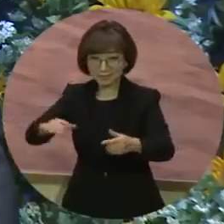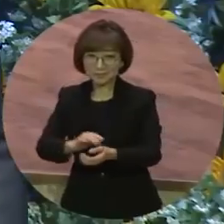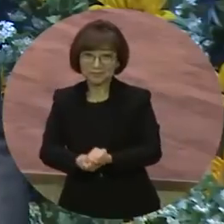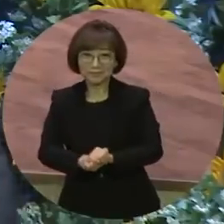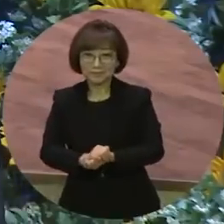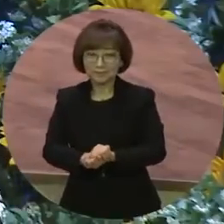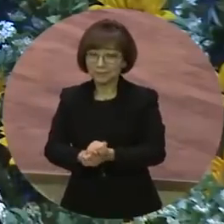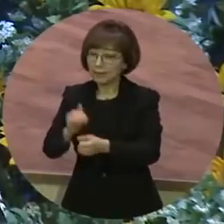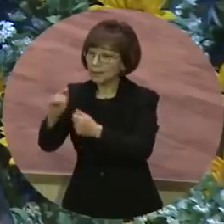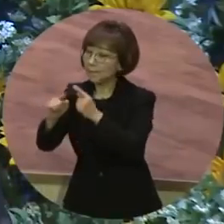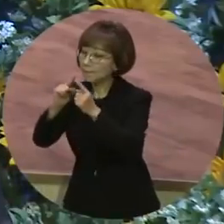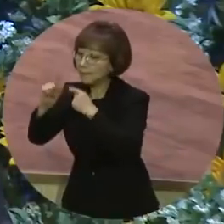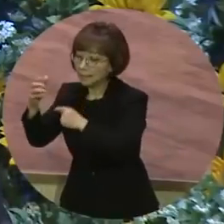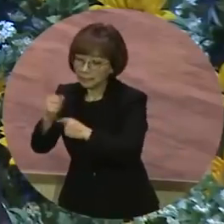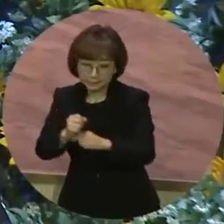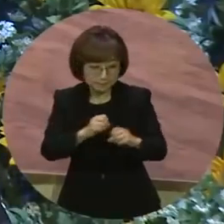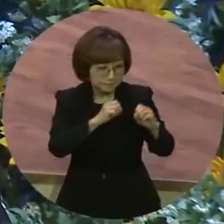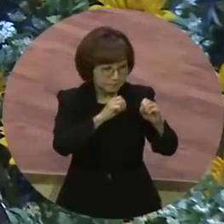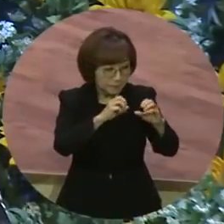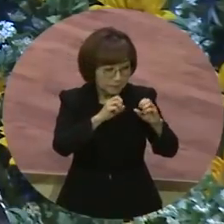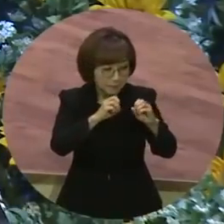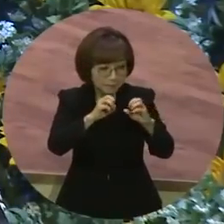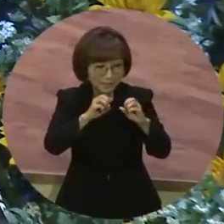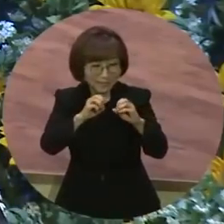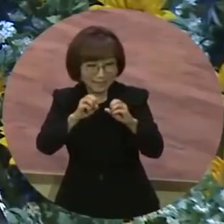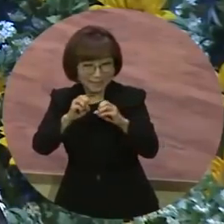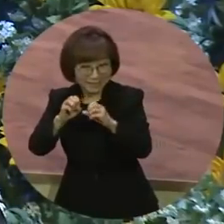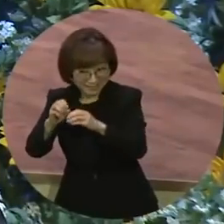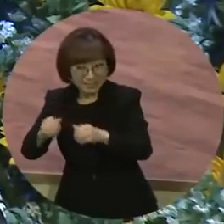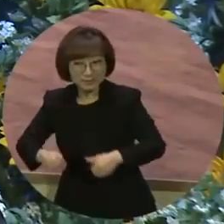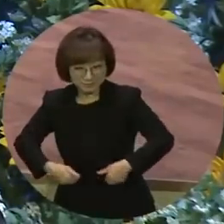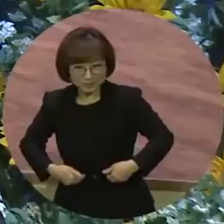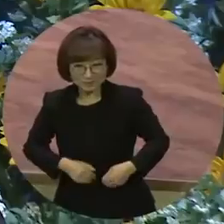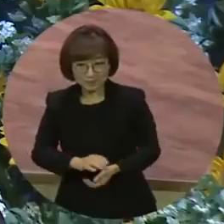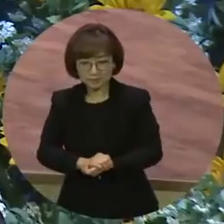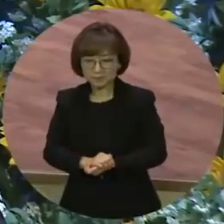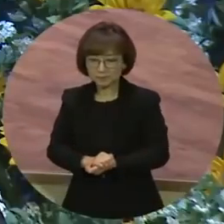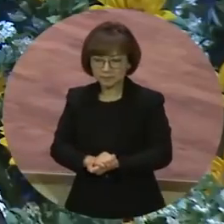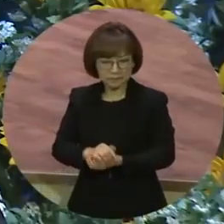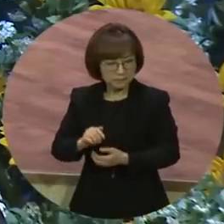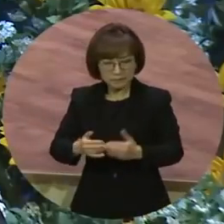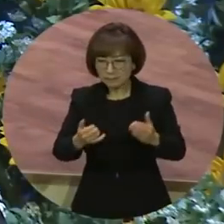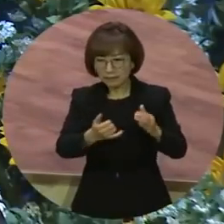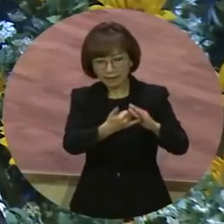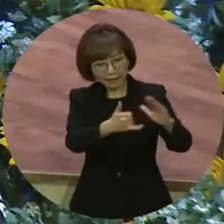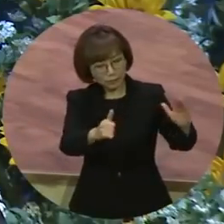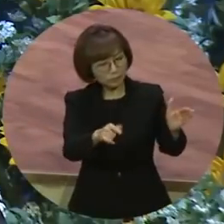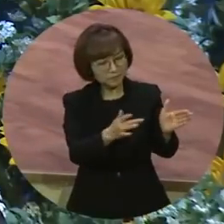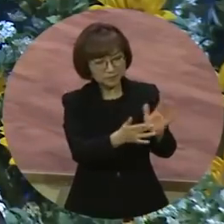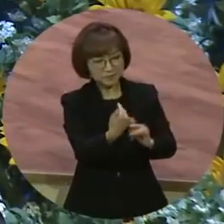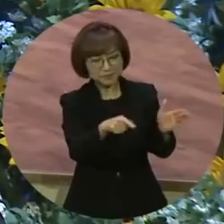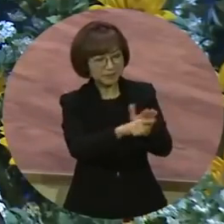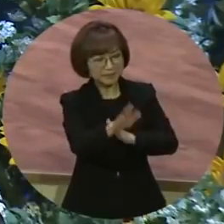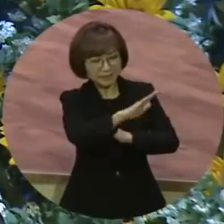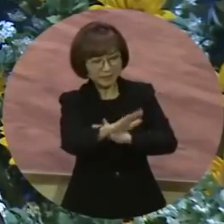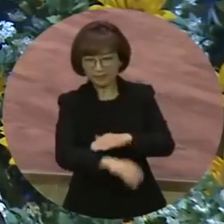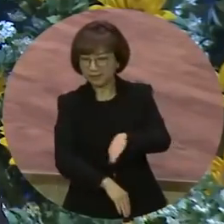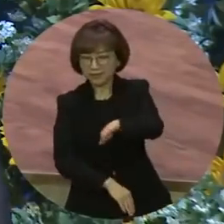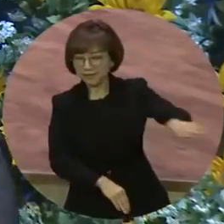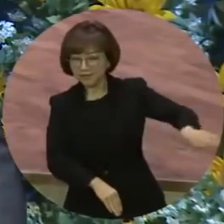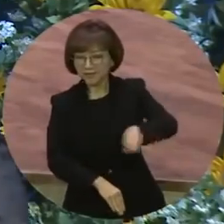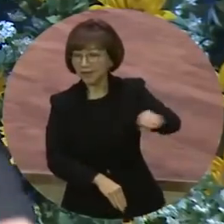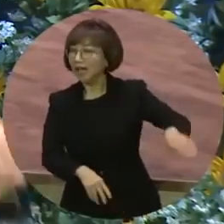말씀 운동을 일으키는 것이 세계복음화지. 지금 내 가정도 복음화 안 됐는데 내가 말씀도 안 전가하면서